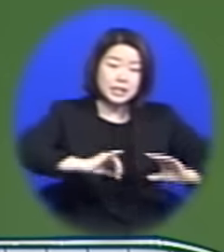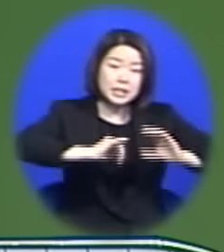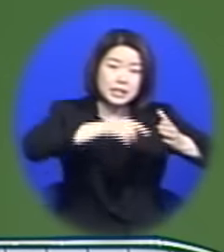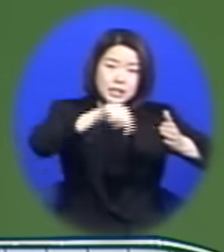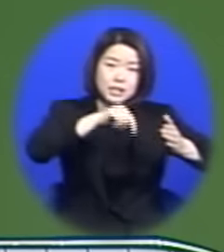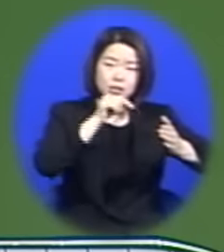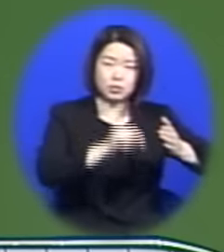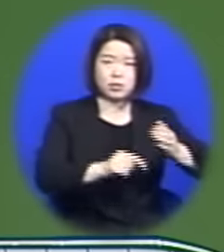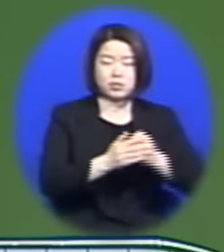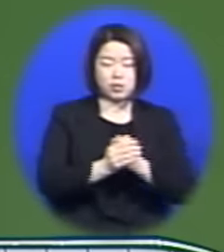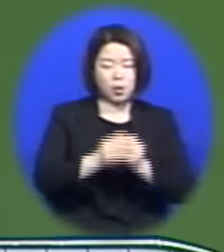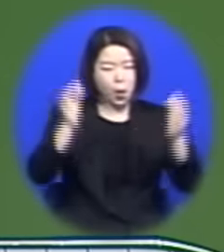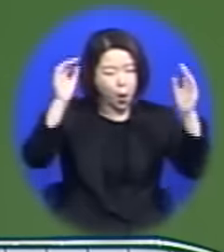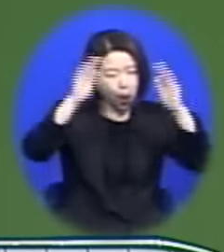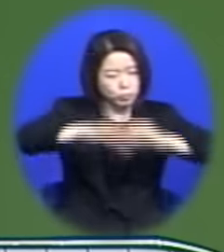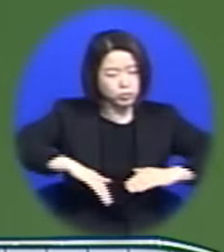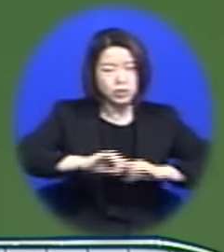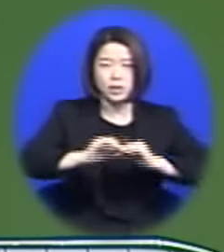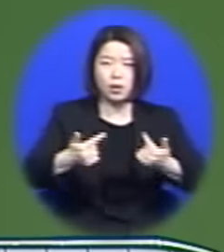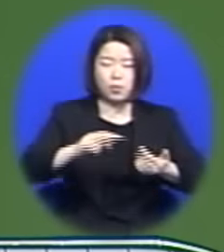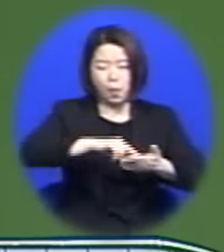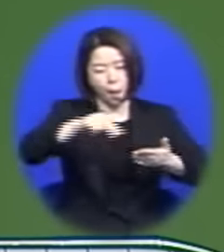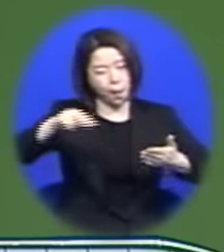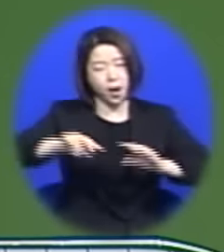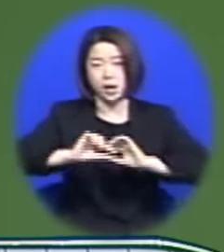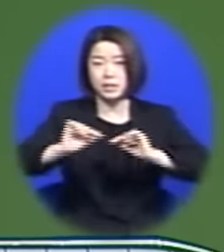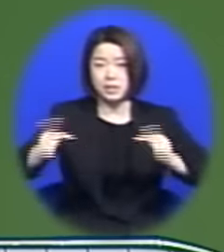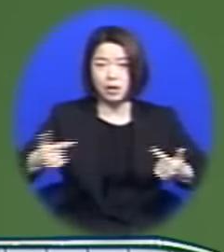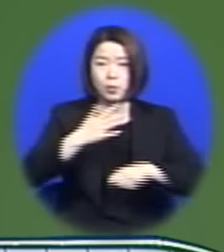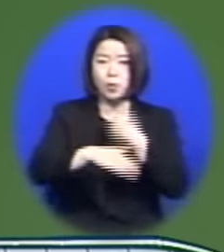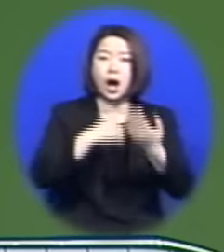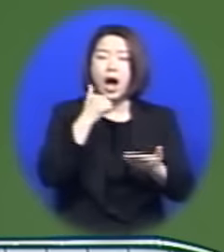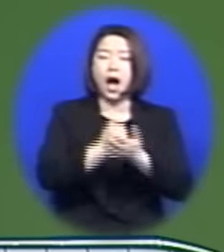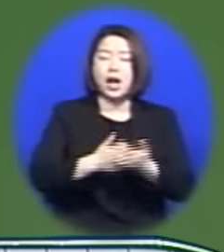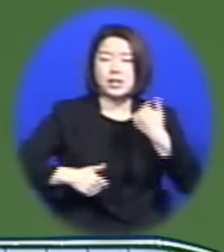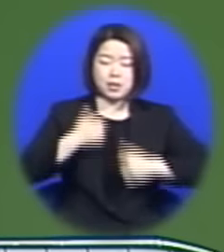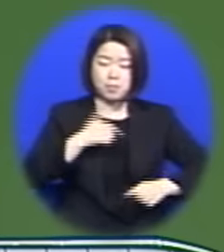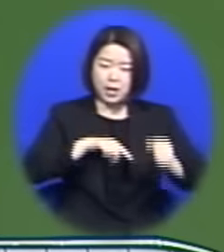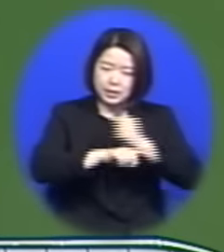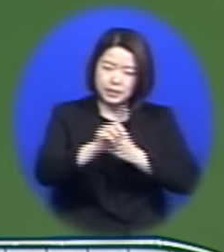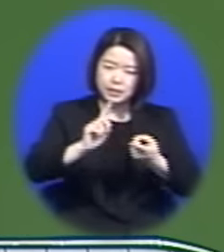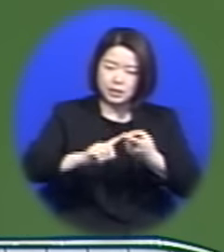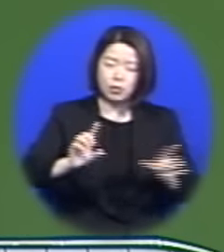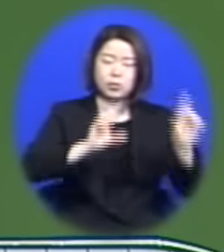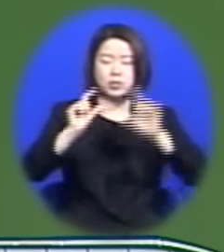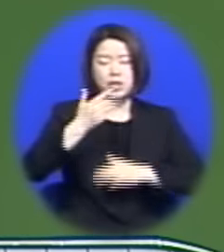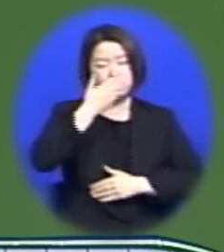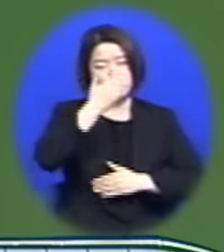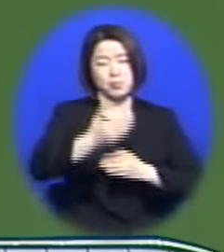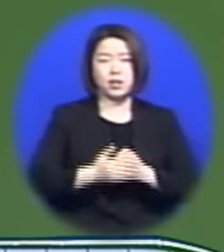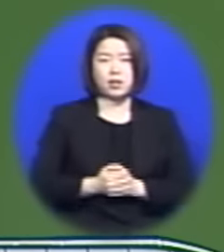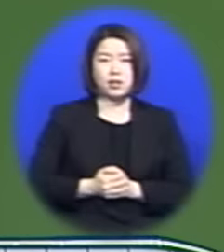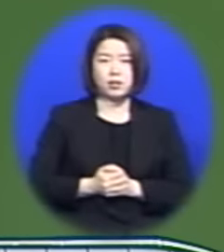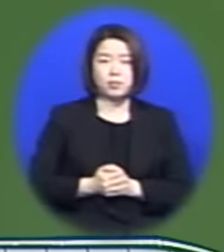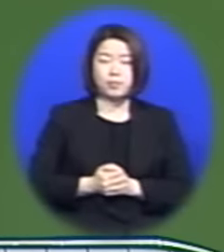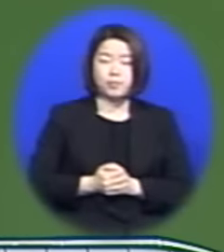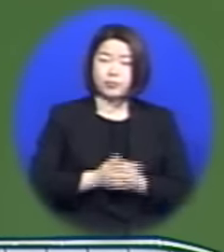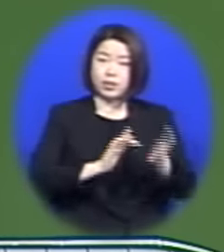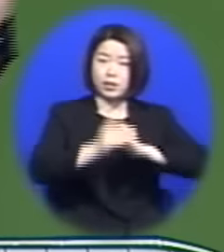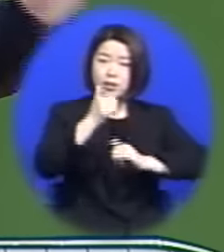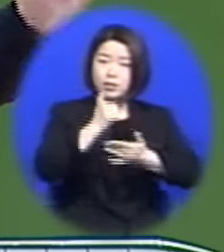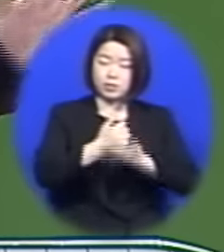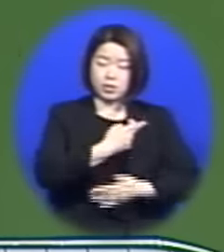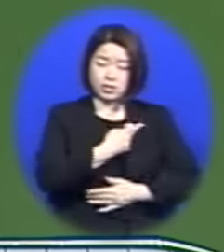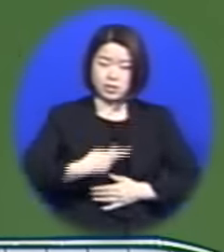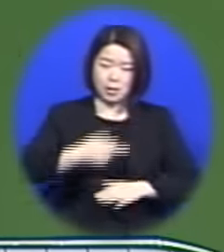세상에서 무너지지 않고 방황하지 않고 하나님 기뻐하는 뜻대로 살게 되는 겁니다 예수님께서 제자들